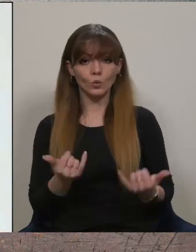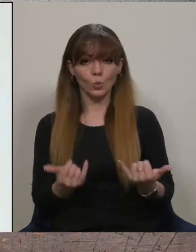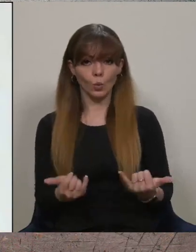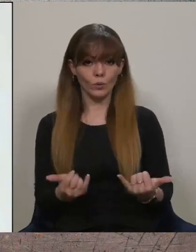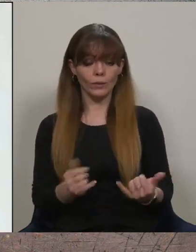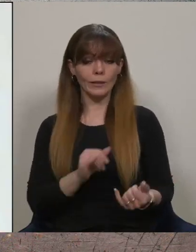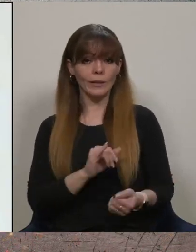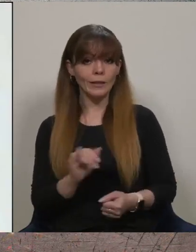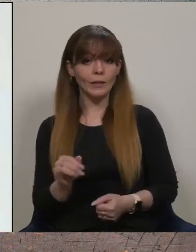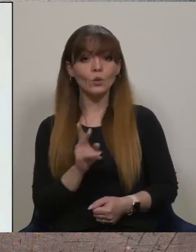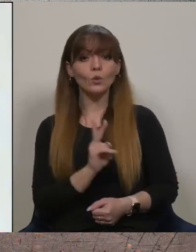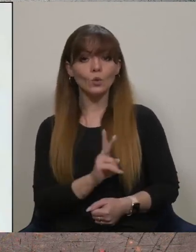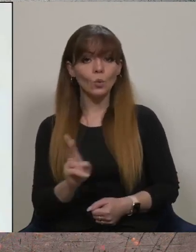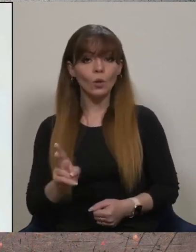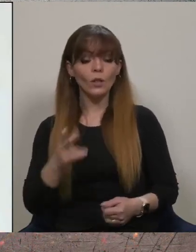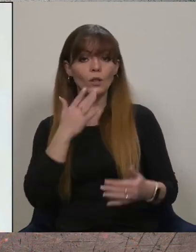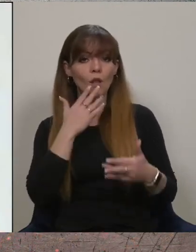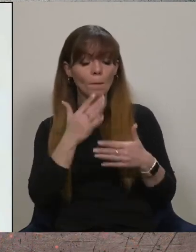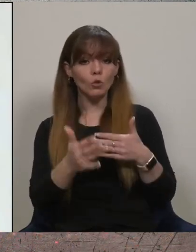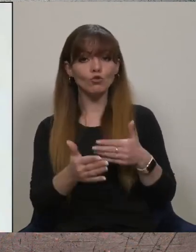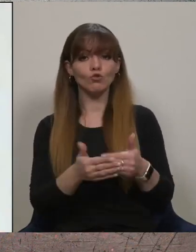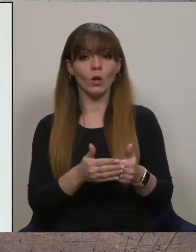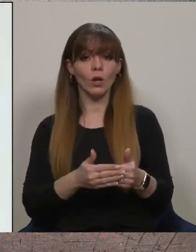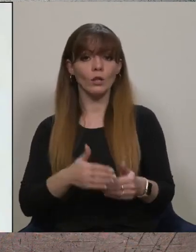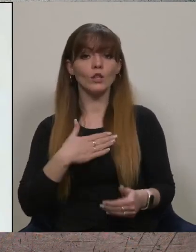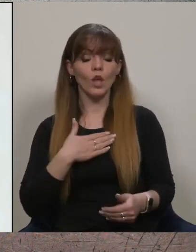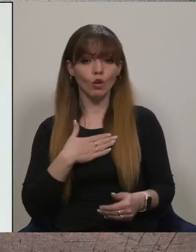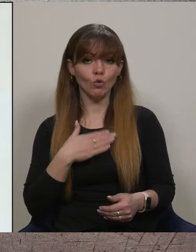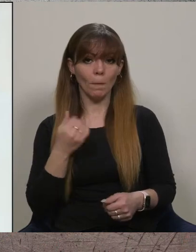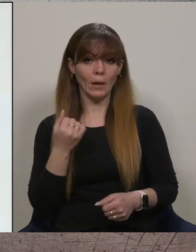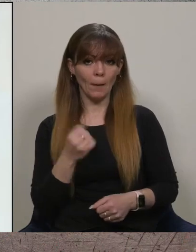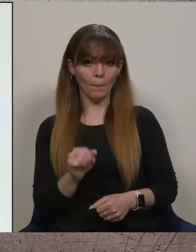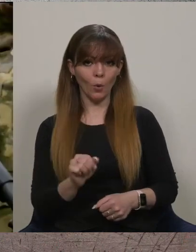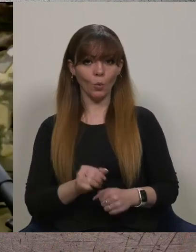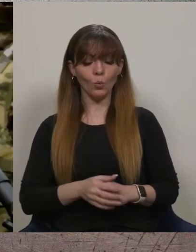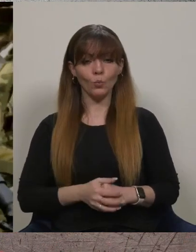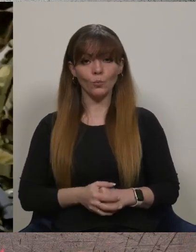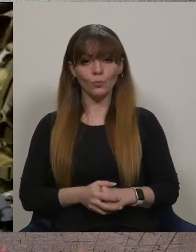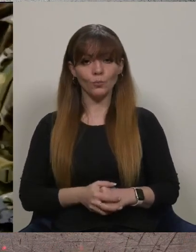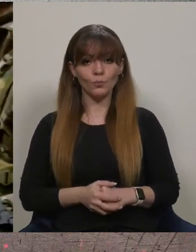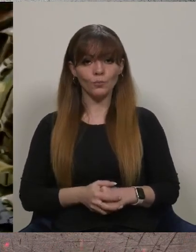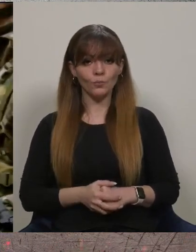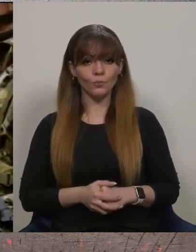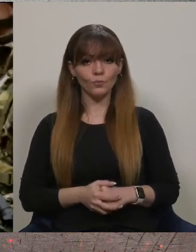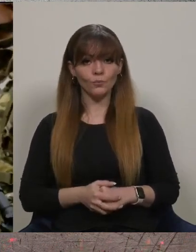і хто наближає нашу перемогу.